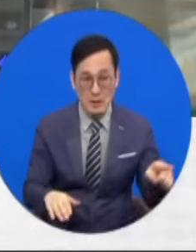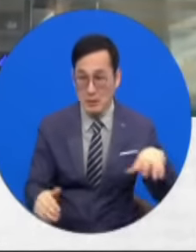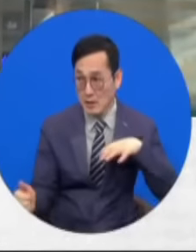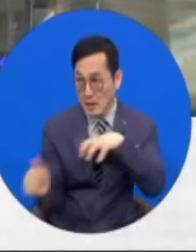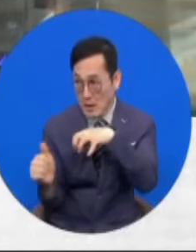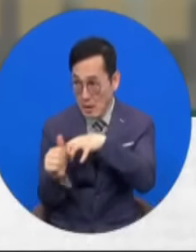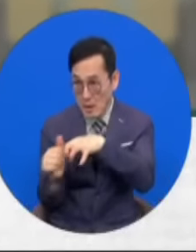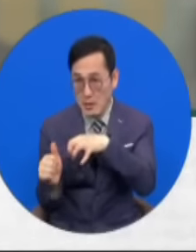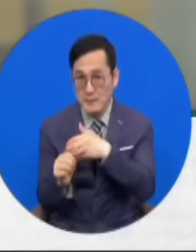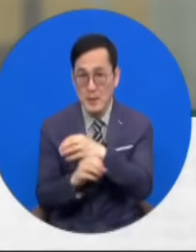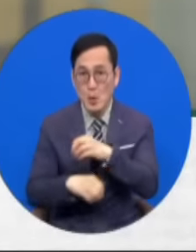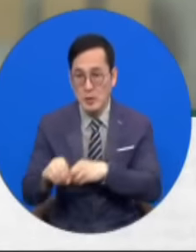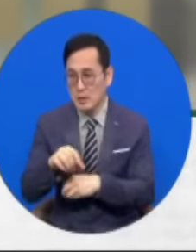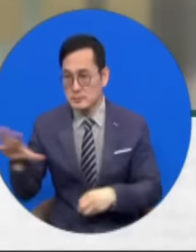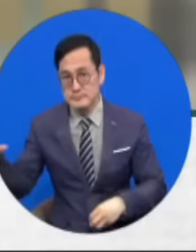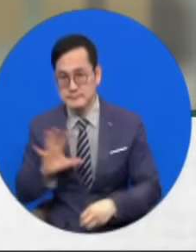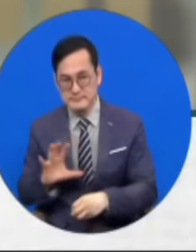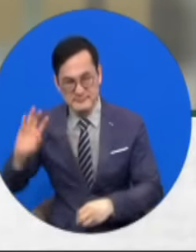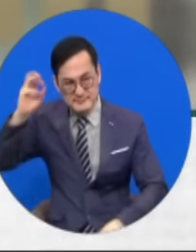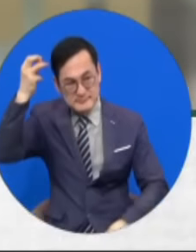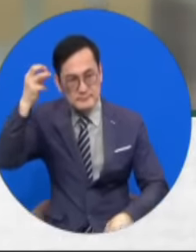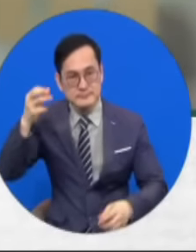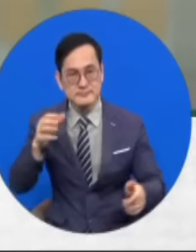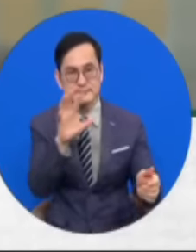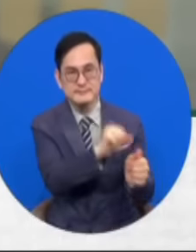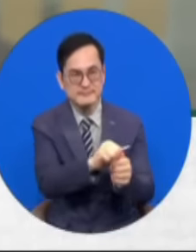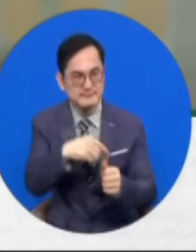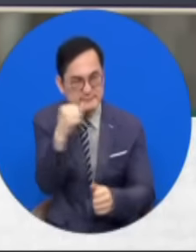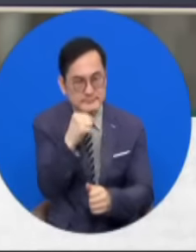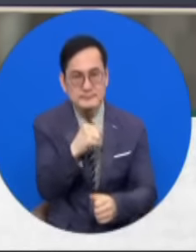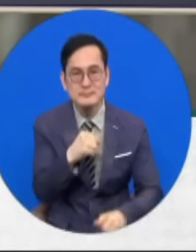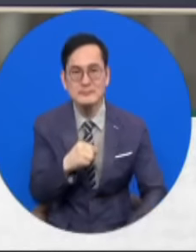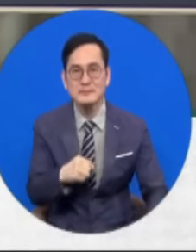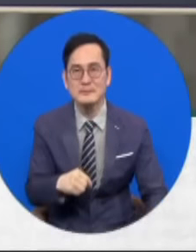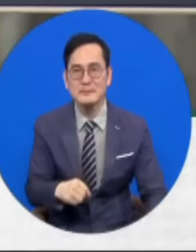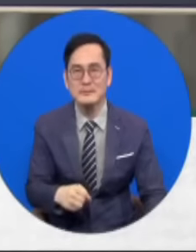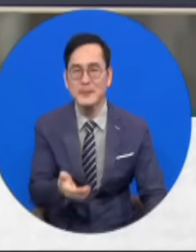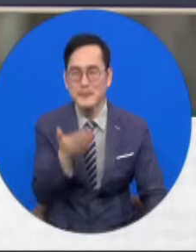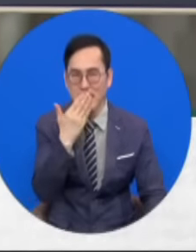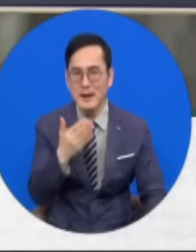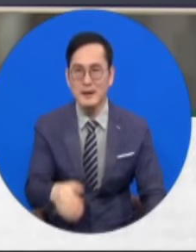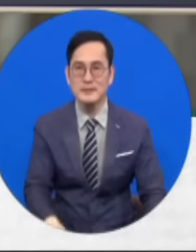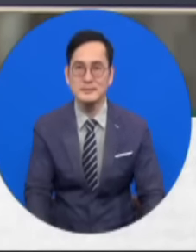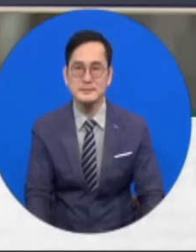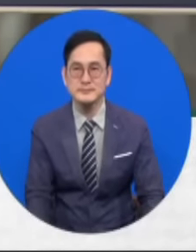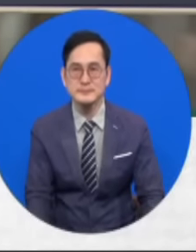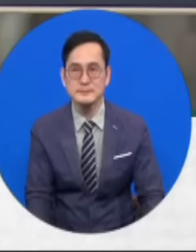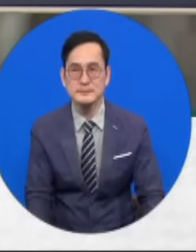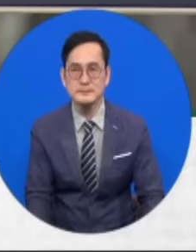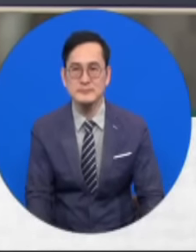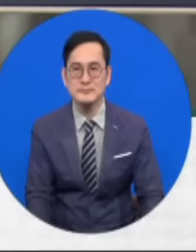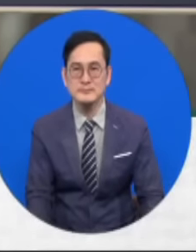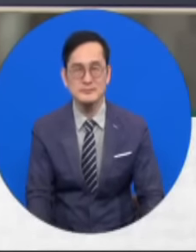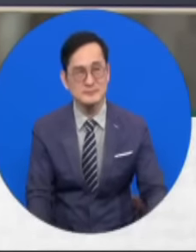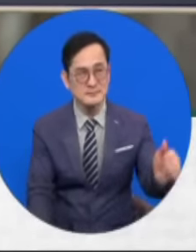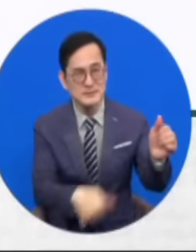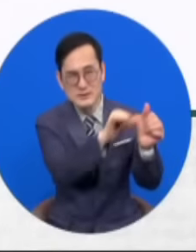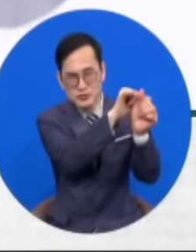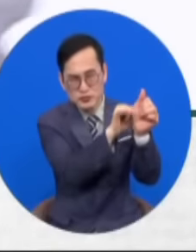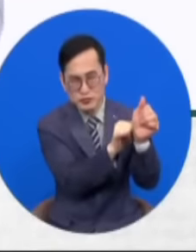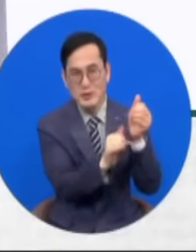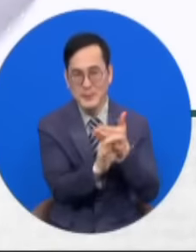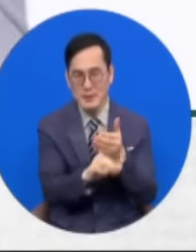형성이 되고 있다는 거예요 그렇기 때문에 민주 당시에서 뭔가 계산을 잘못하고 있다 사실 한 사람의 충성을 하다 보면 객관성을